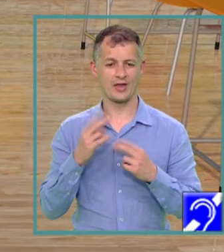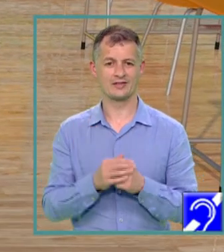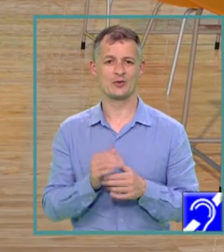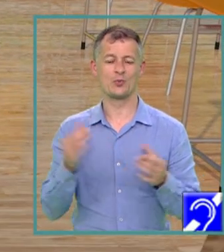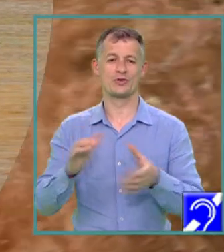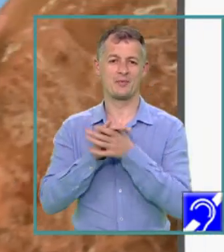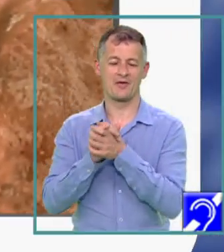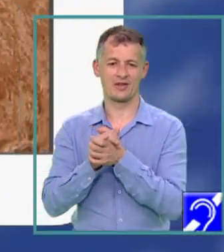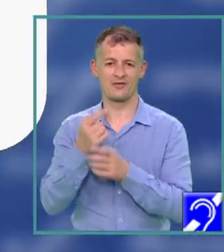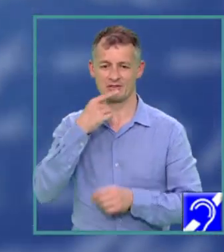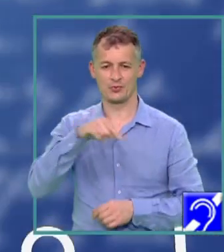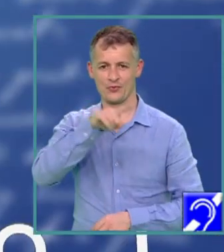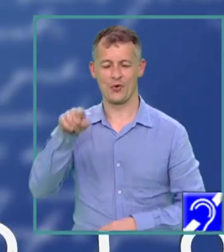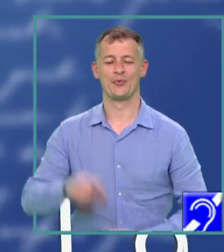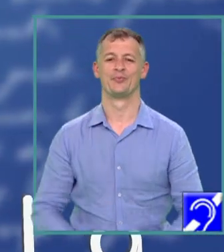doresc!